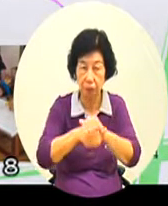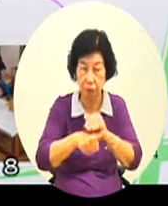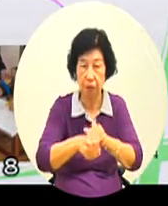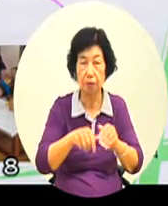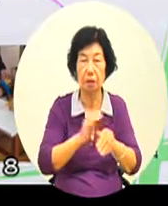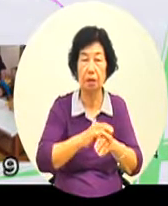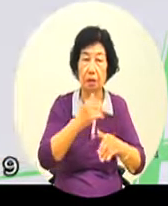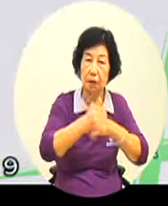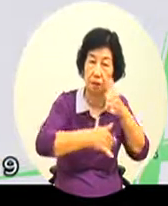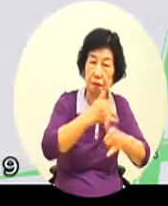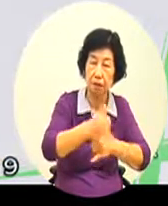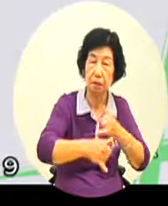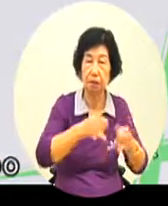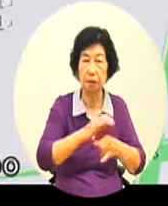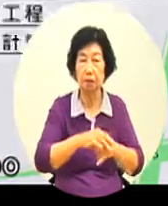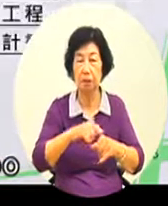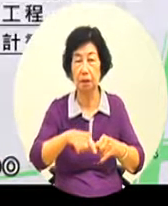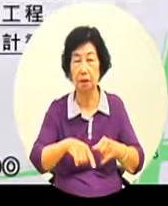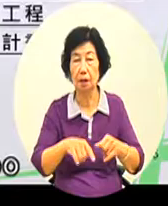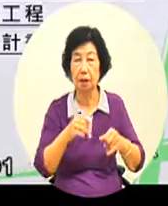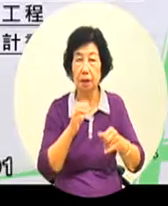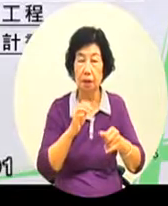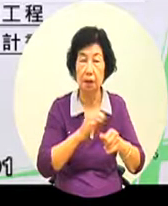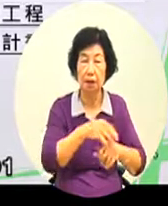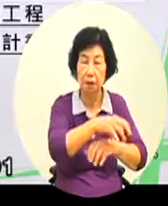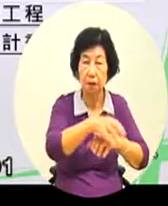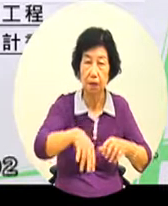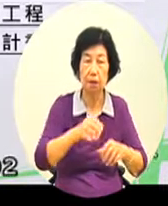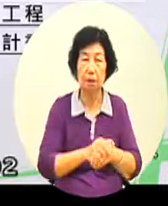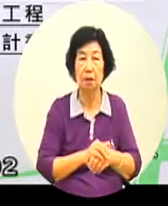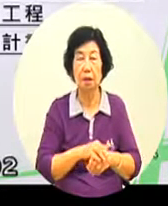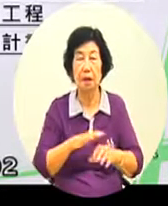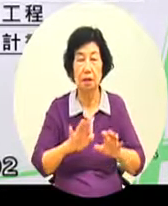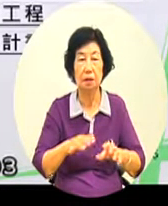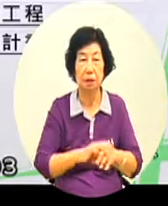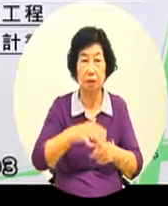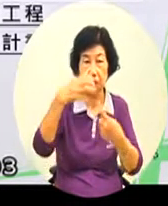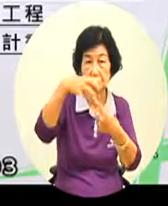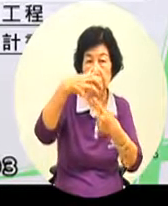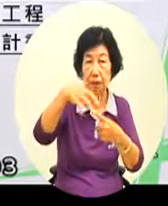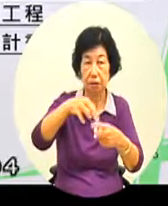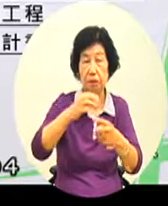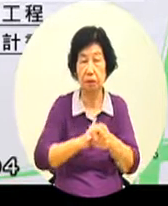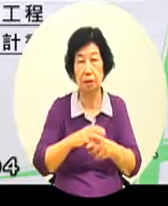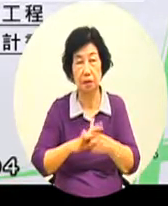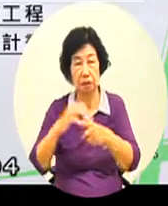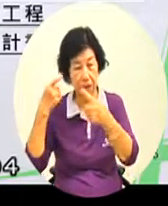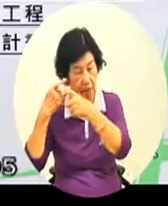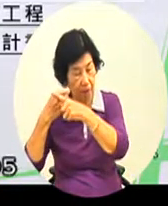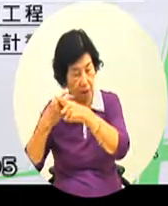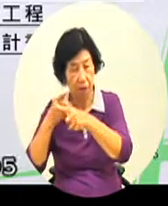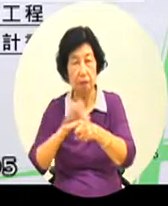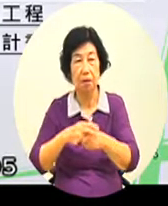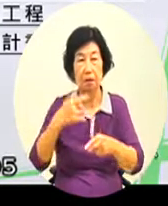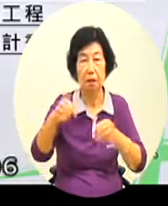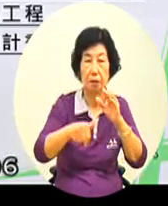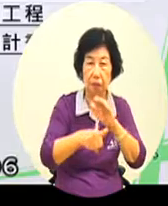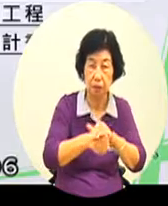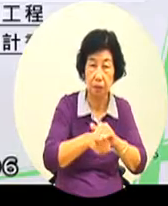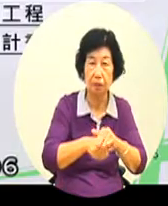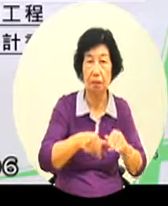环境营造，目前正在进行的比如中里和文学步道的研究调查，以及六龟彩章史的环